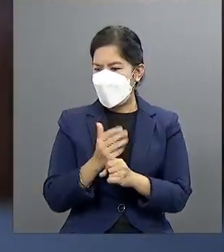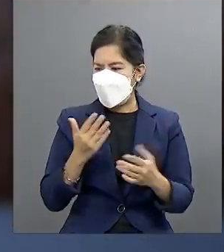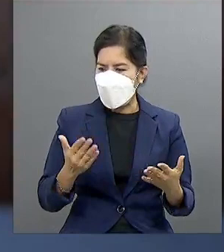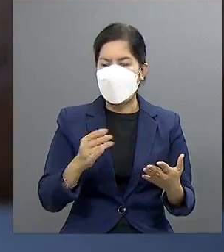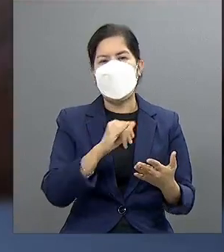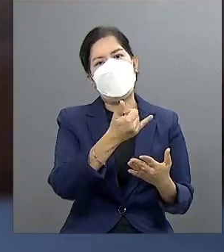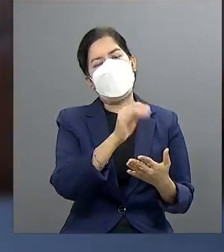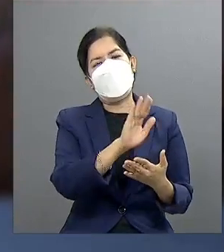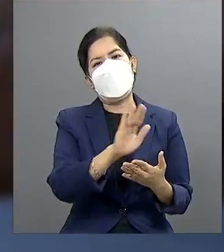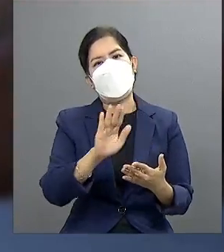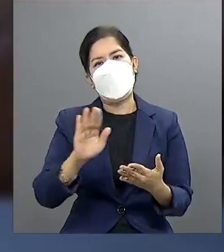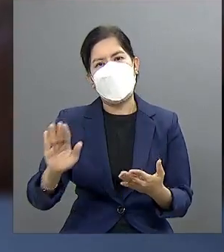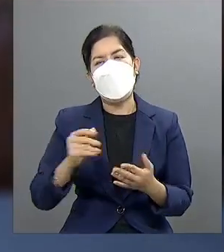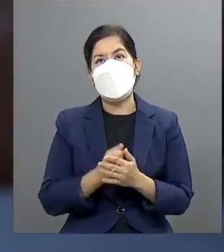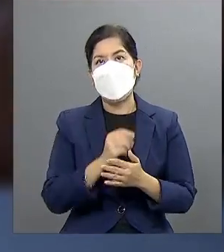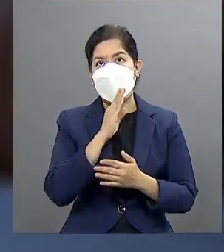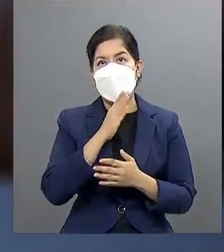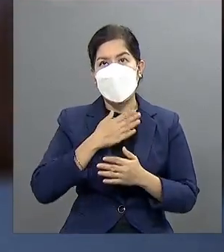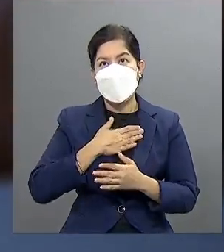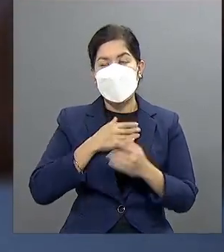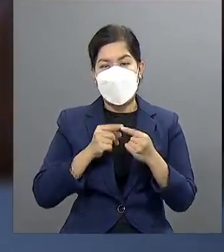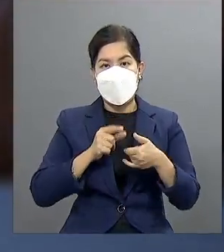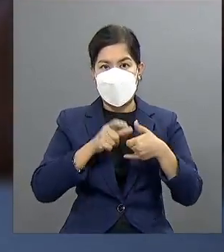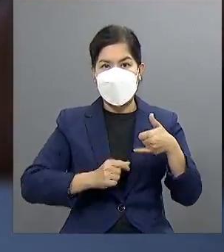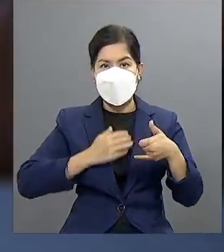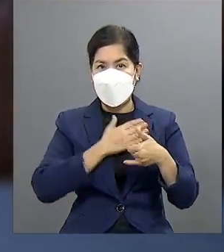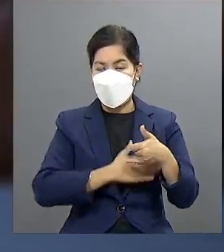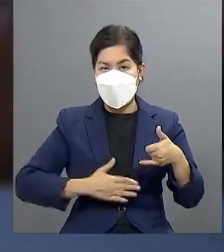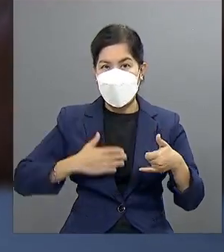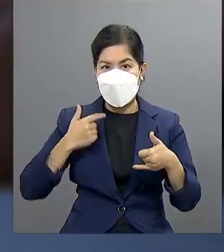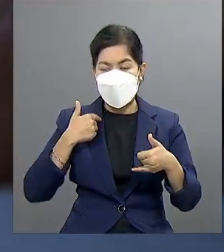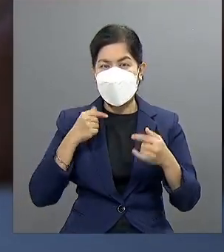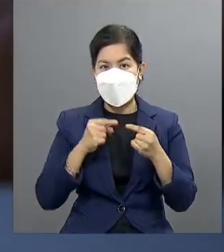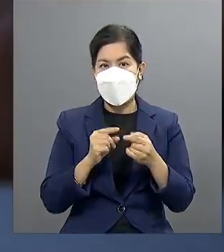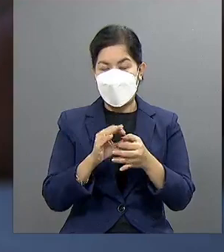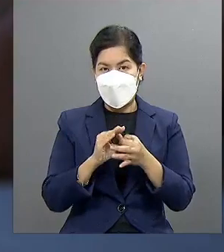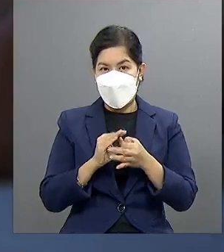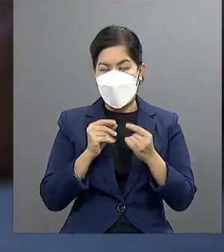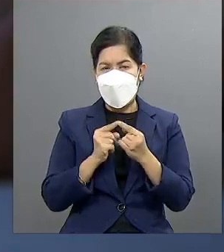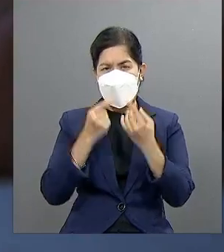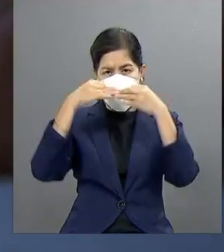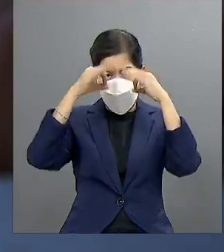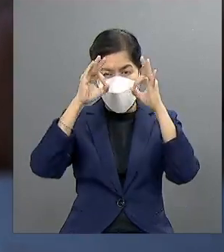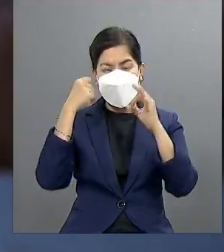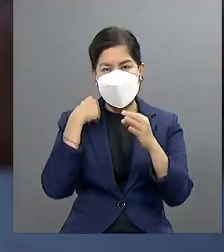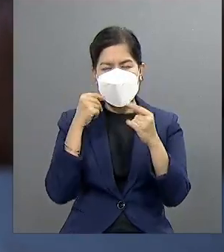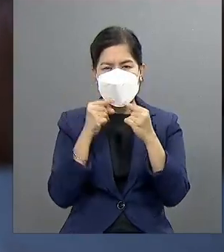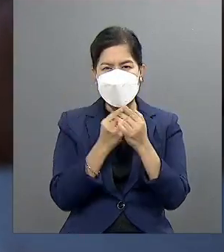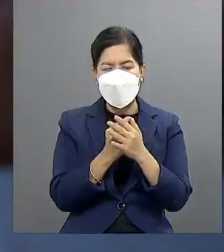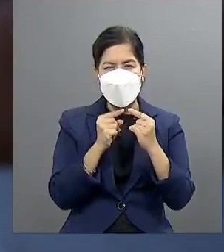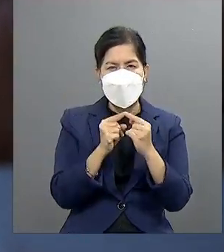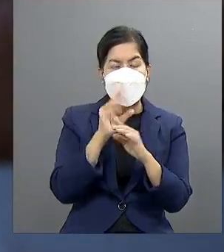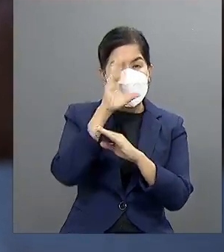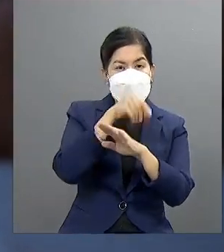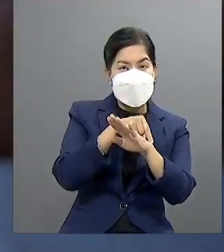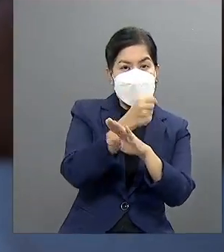ราะว่าร่างกายเนี่ยจะฟื้นฟูรวมกับสร้างฮอร์โมนที่ช่วยในการเจริญเติบโตเนี่ยตั้งแต่4ทุ่มจะสักประมาณ2 3เพราะฉะนั้นเนี่ยอาจ